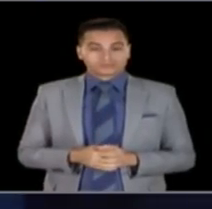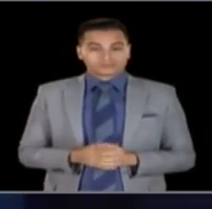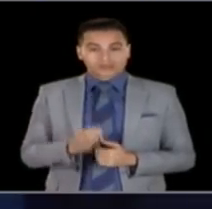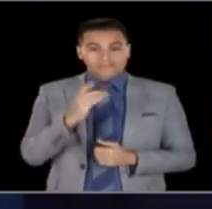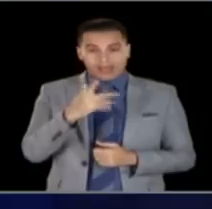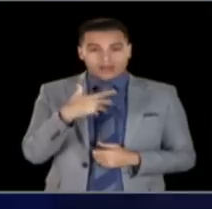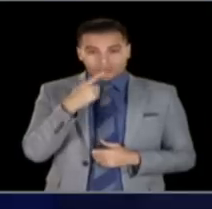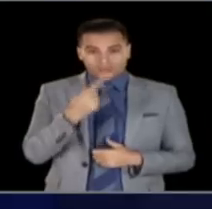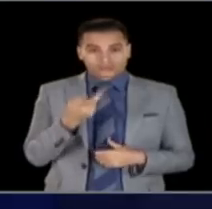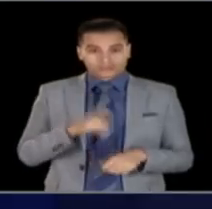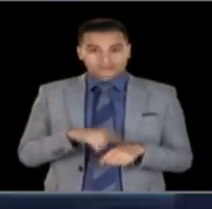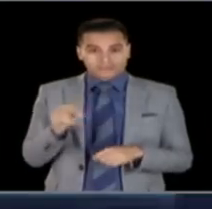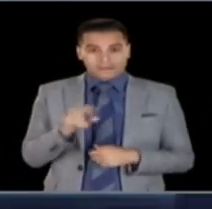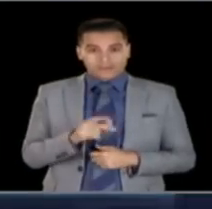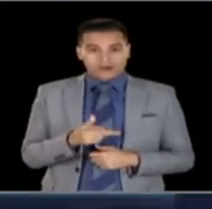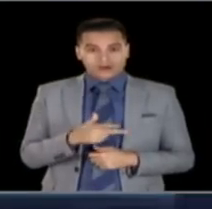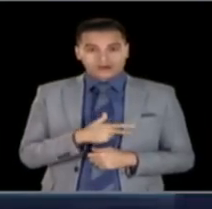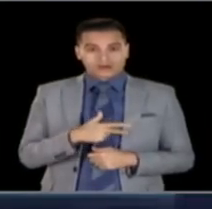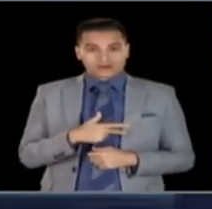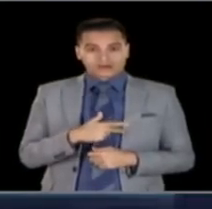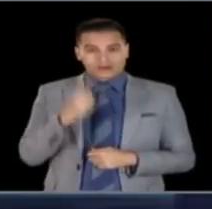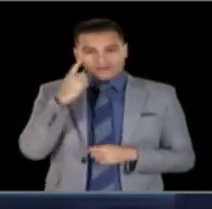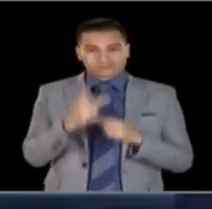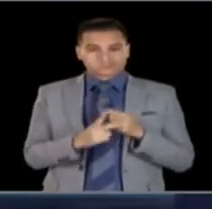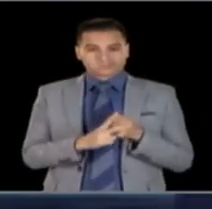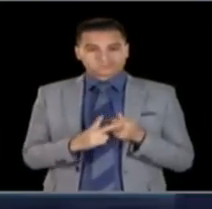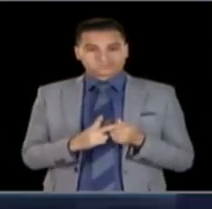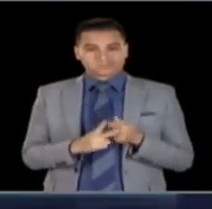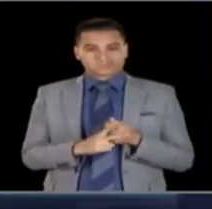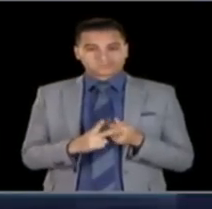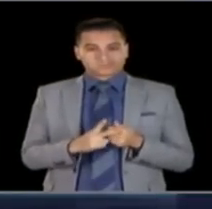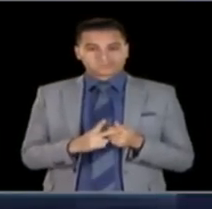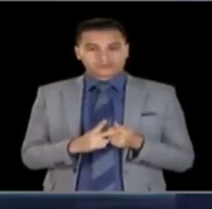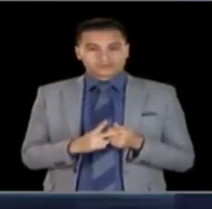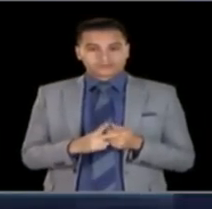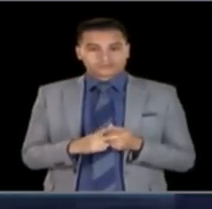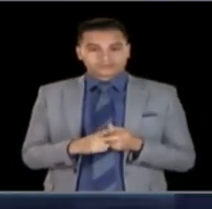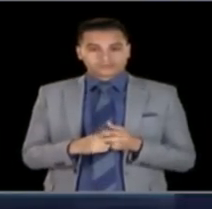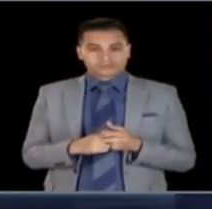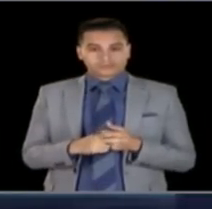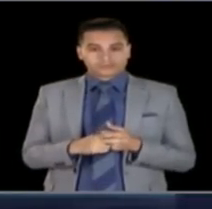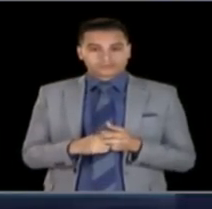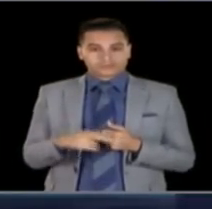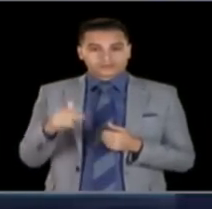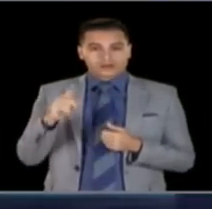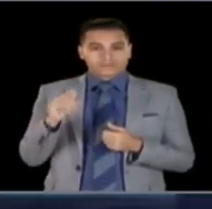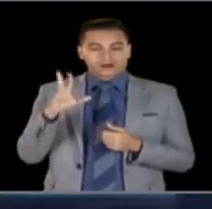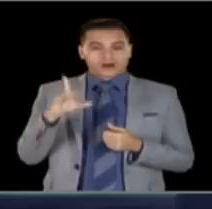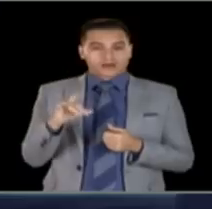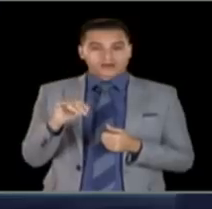كنت عايز تقول كريستيانو برضو؟ لا، أنا كنت شاكك ما بين الاثنين. اثنين. مين الاثنين؟